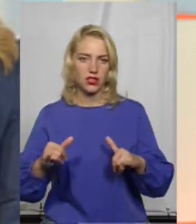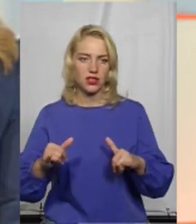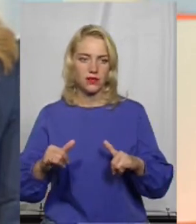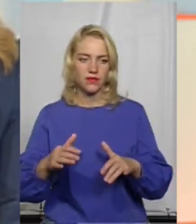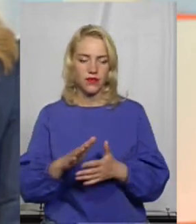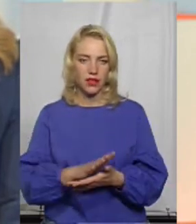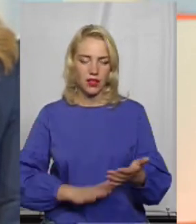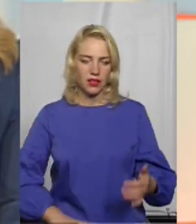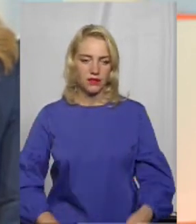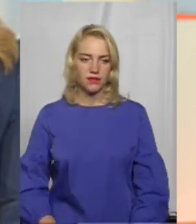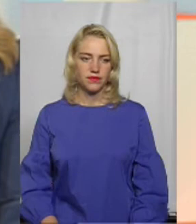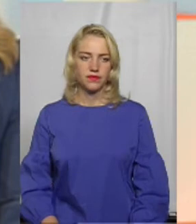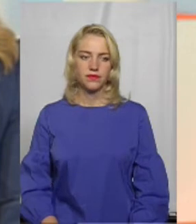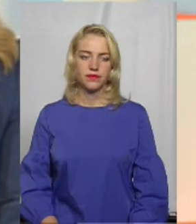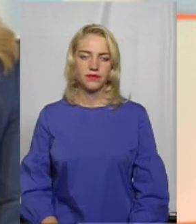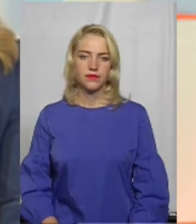далі.